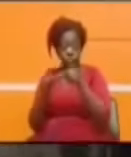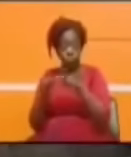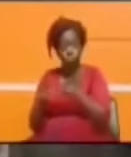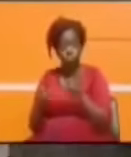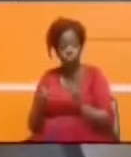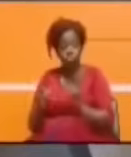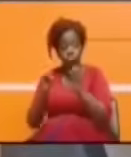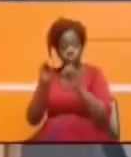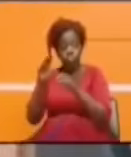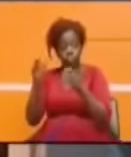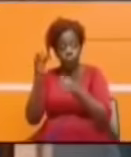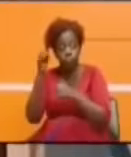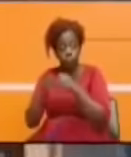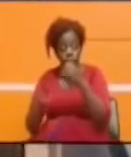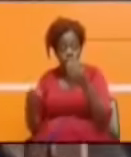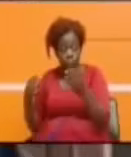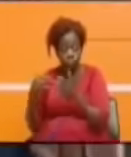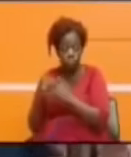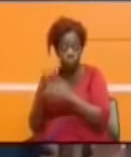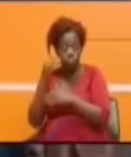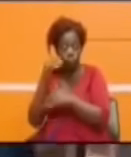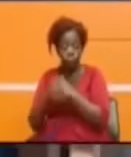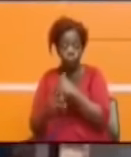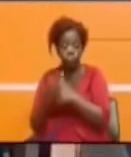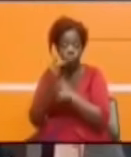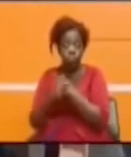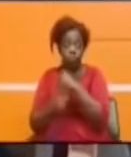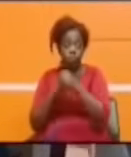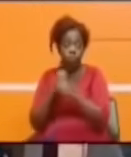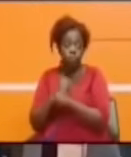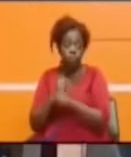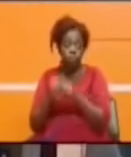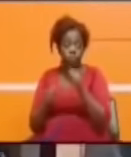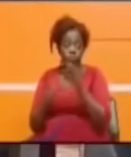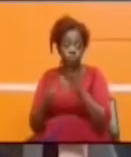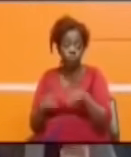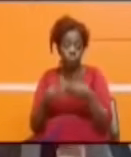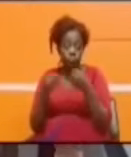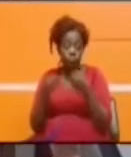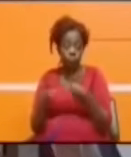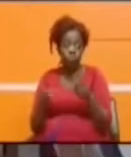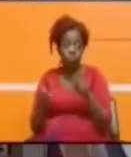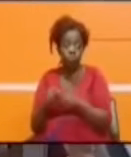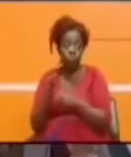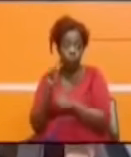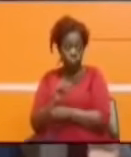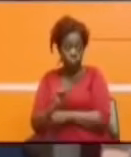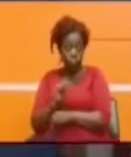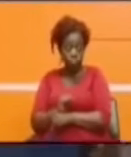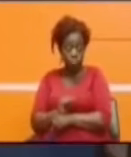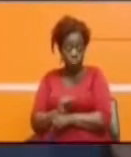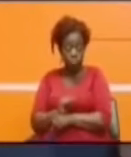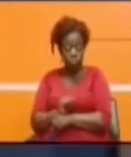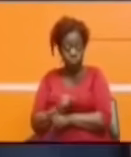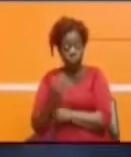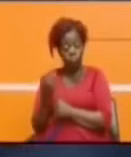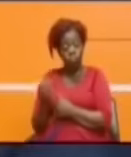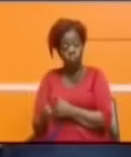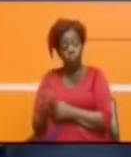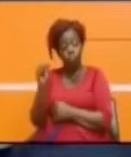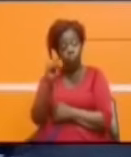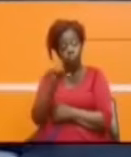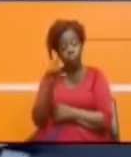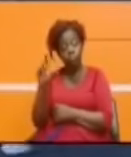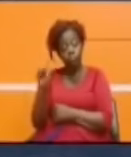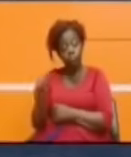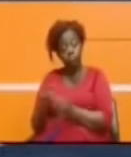lino yaggwako dda oluvannyuma lw'emyaka ebiri egyali gyabaweebwa okugira nga bakakalabya. Nakiganda Stella omu ku